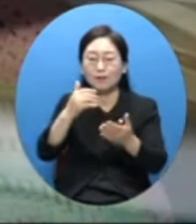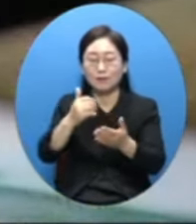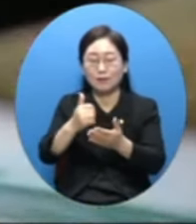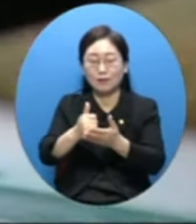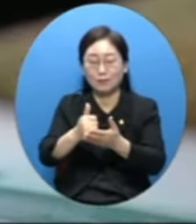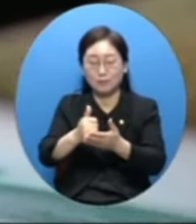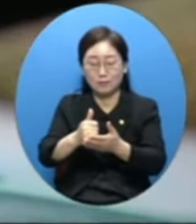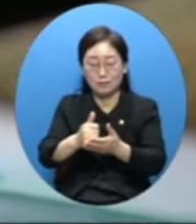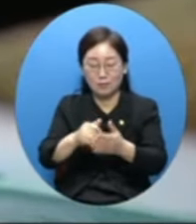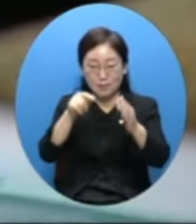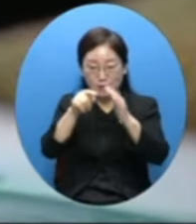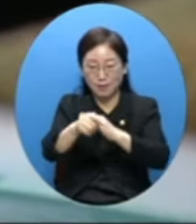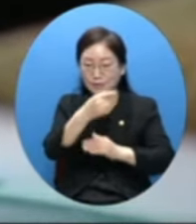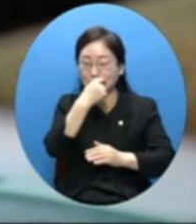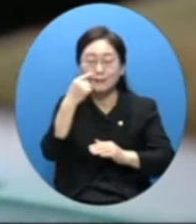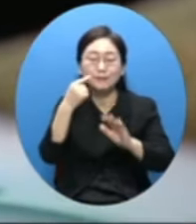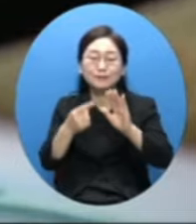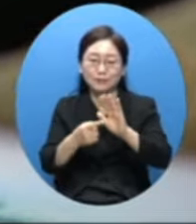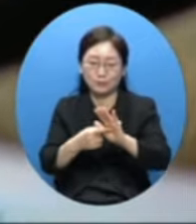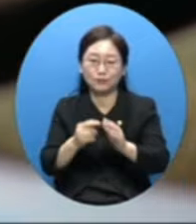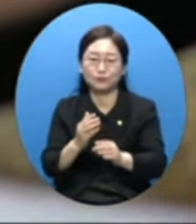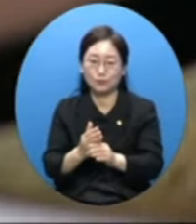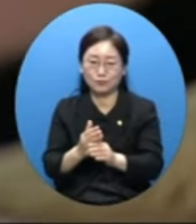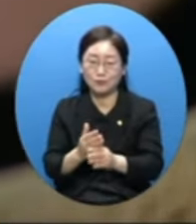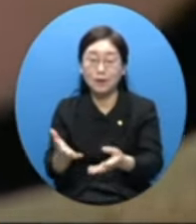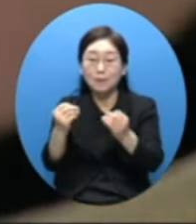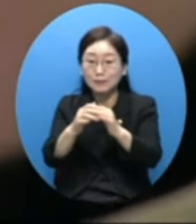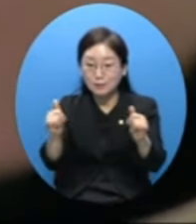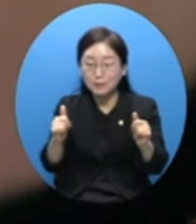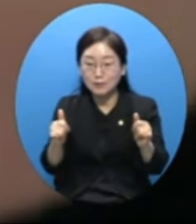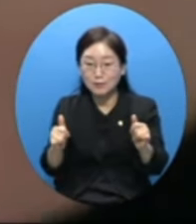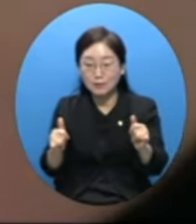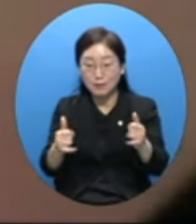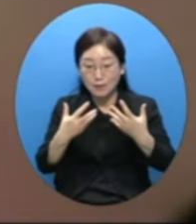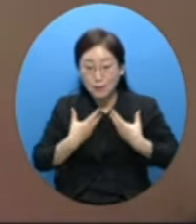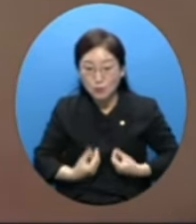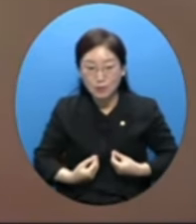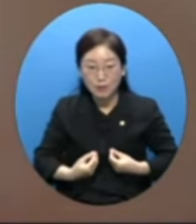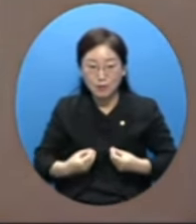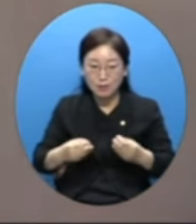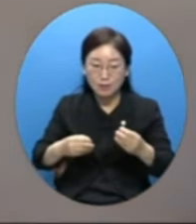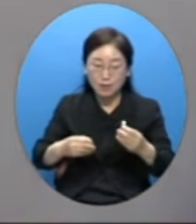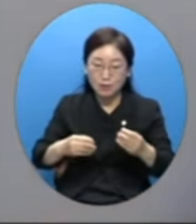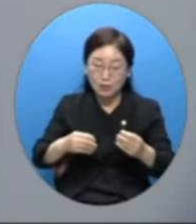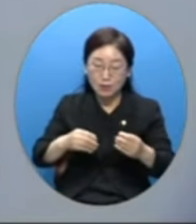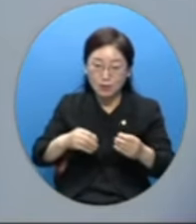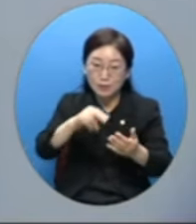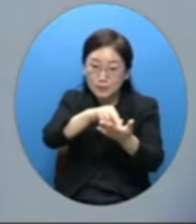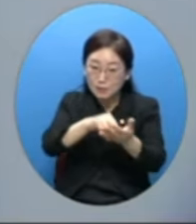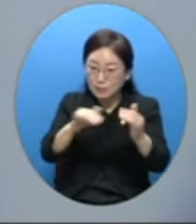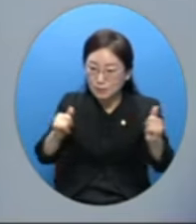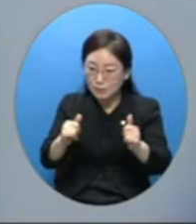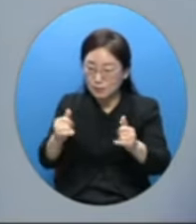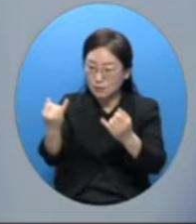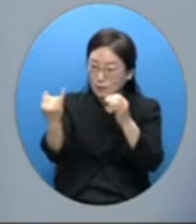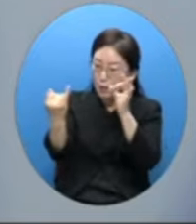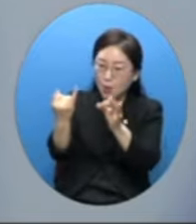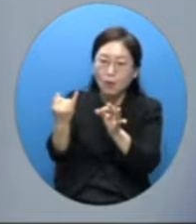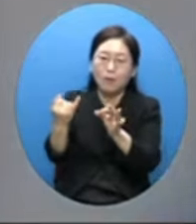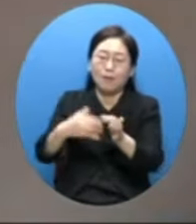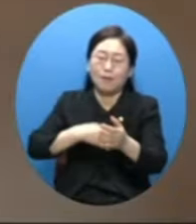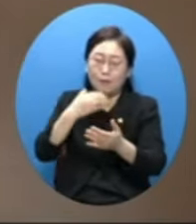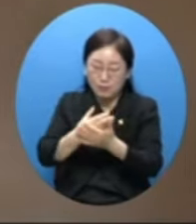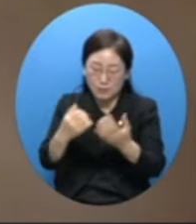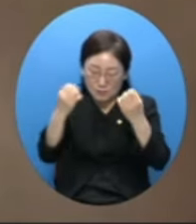하고 있습니다 수많은 사람들이 젊 분들이이 조를 통해서 감동을 받고